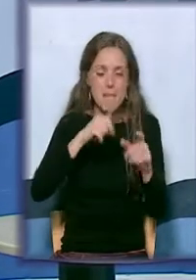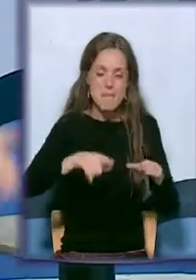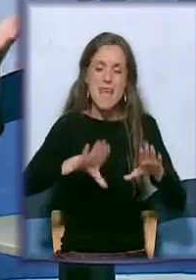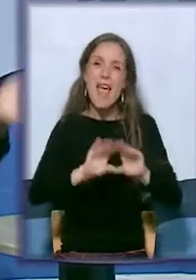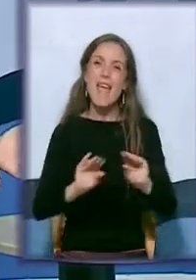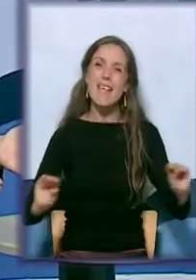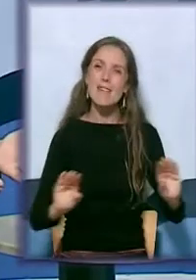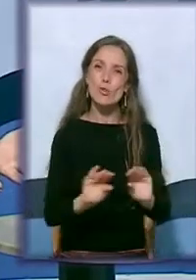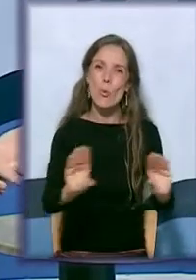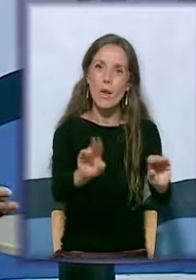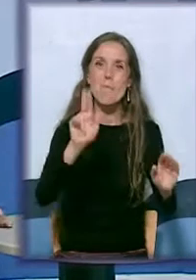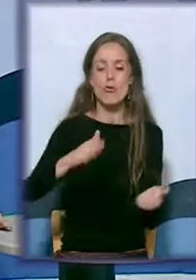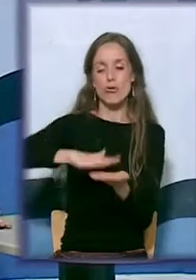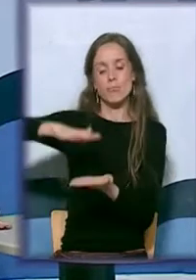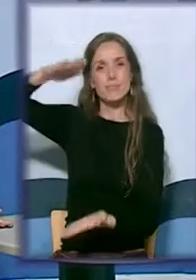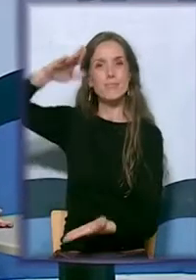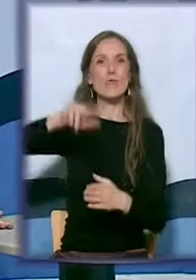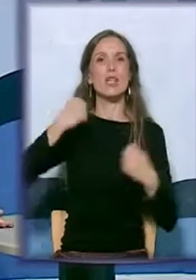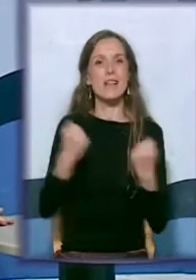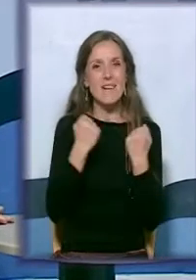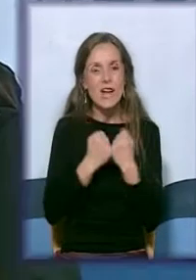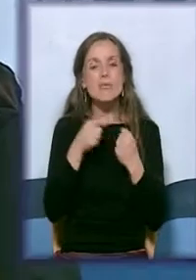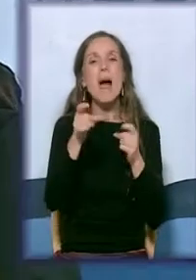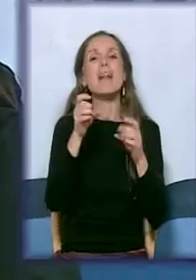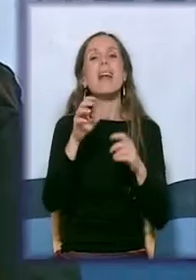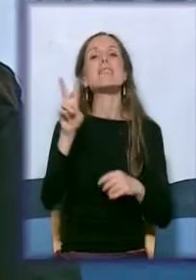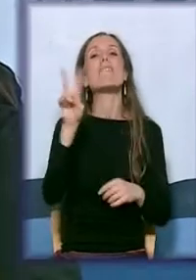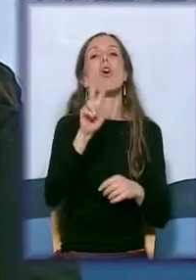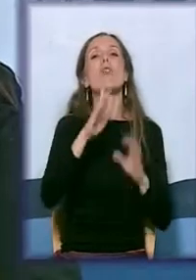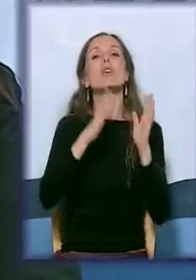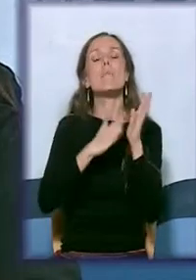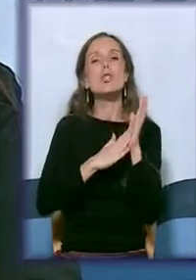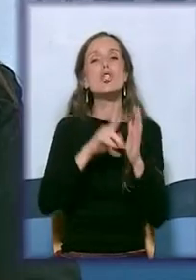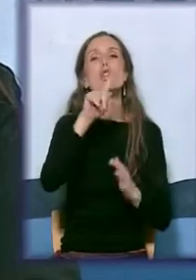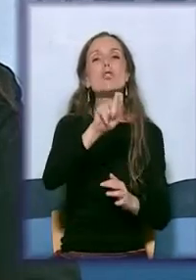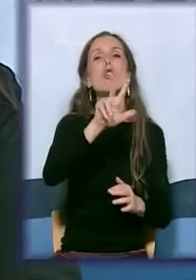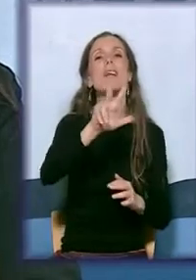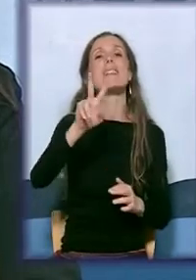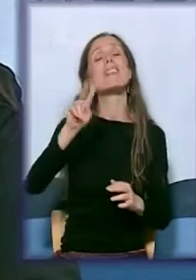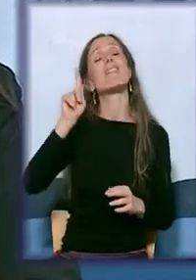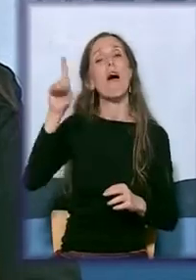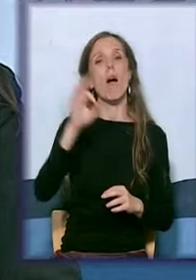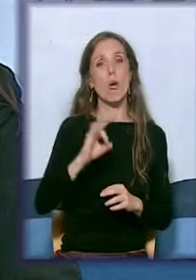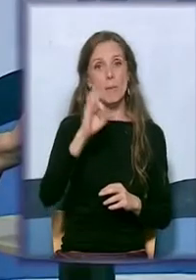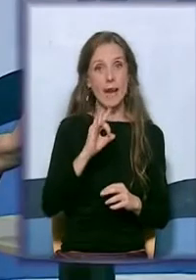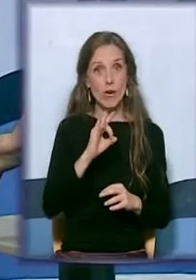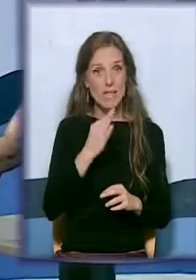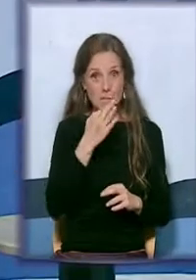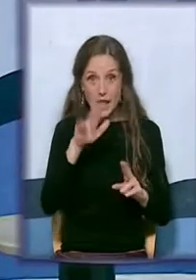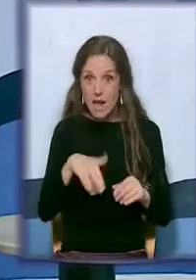isklapa, da može da se vežba. Adresa? Vojvode Mišića 132. u Obrenovcu. U Obrenovcu. Da li postoji e-mail?